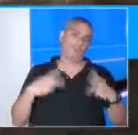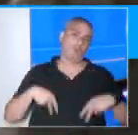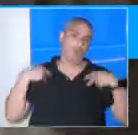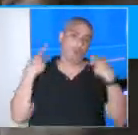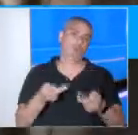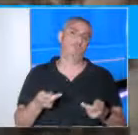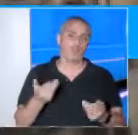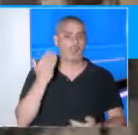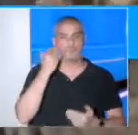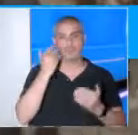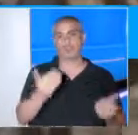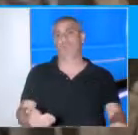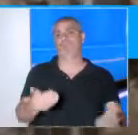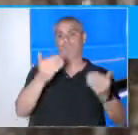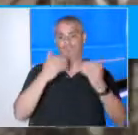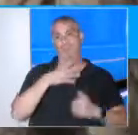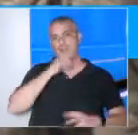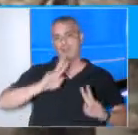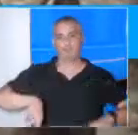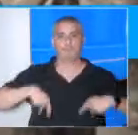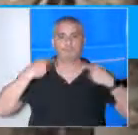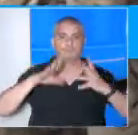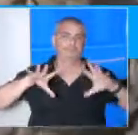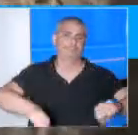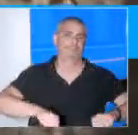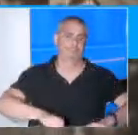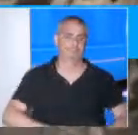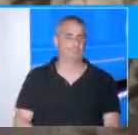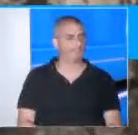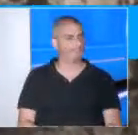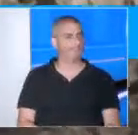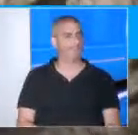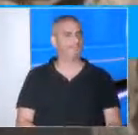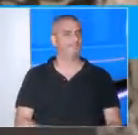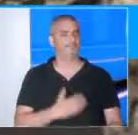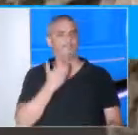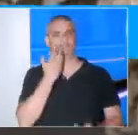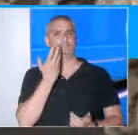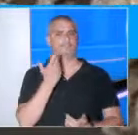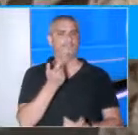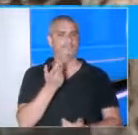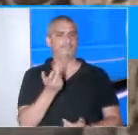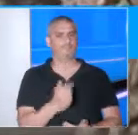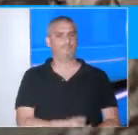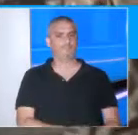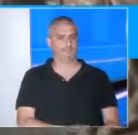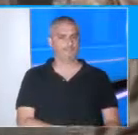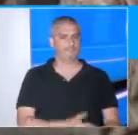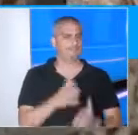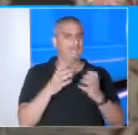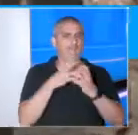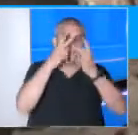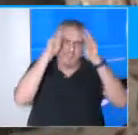עצמו, האמריקאים עוזבים והטליבן שוב משתלט על המדינה. עכשיו, תספר לנו קצת, פרופסור אורבך, ברשותך. כן, על